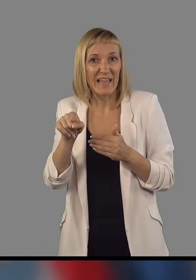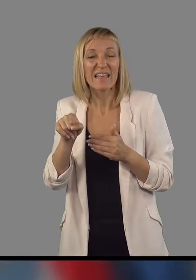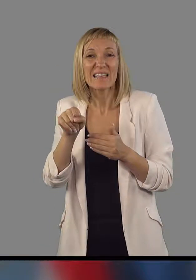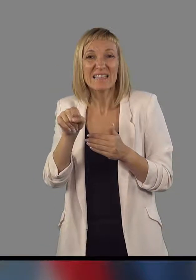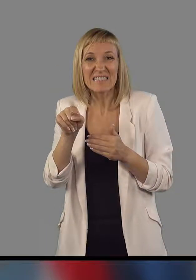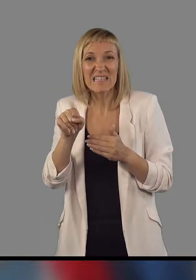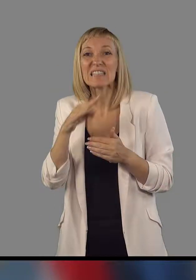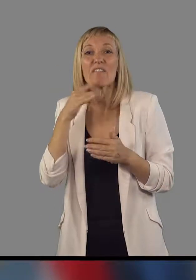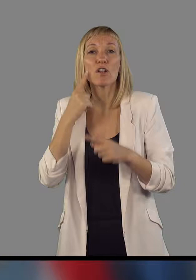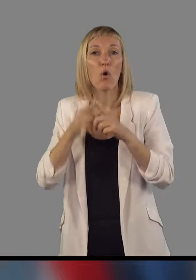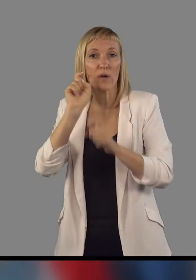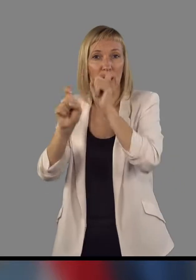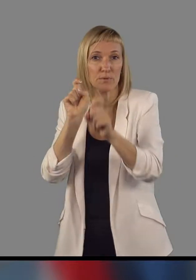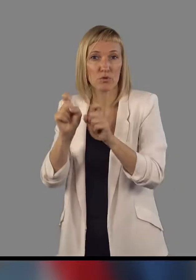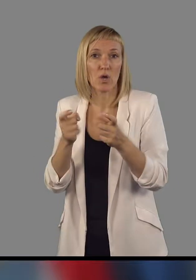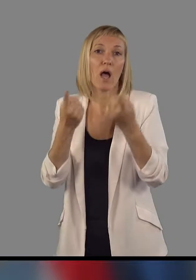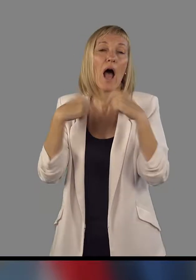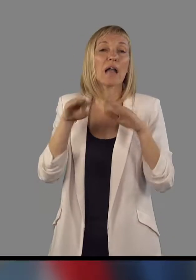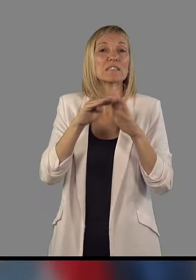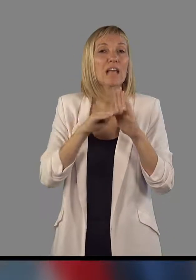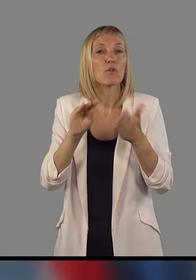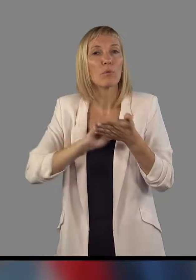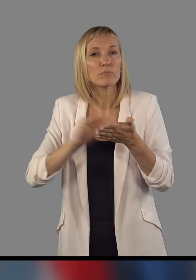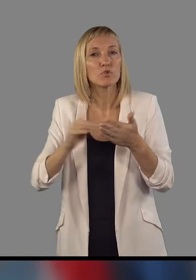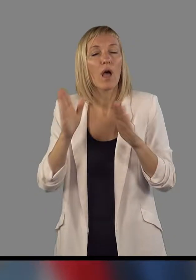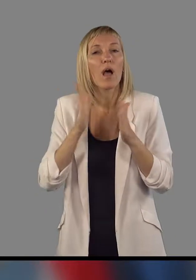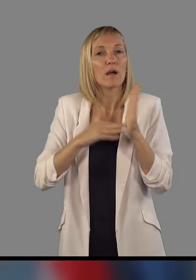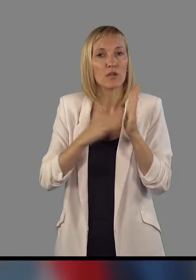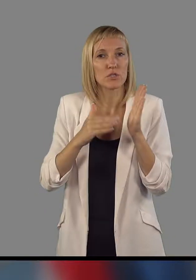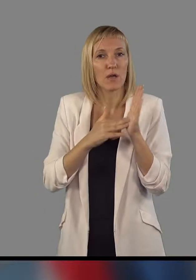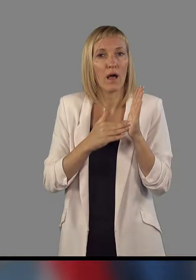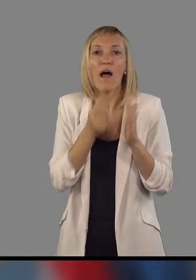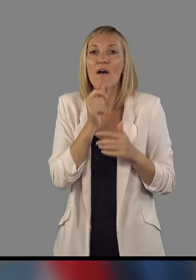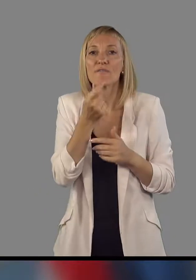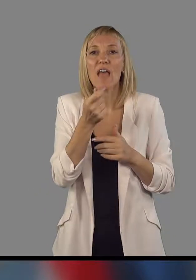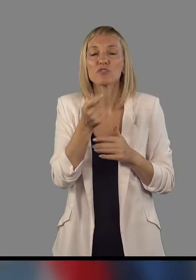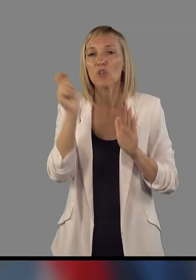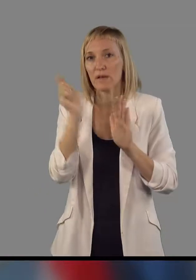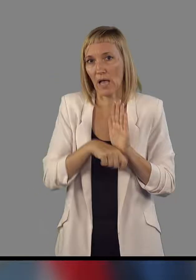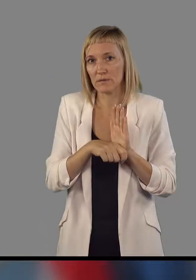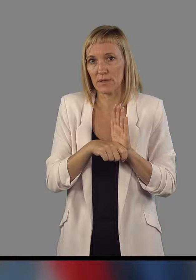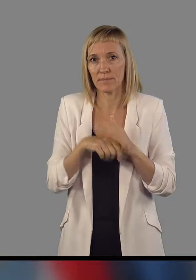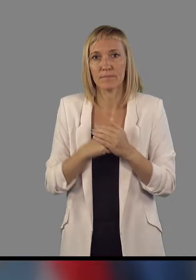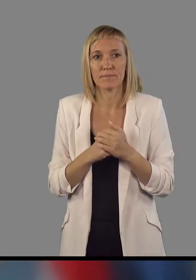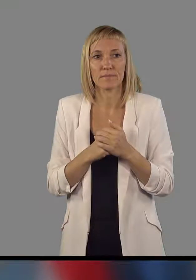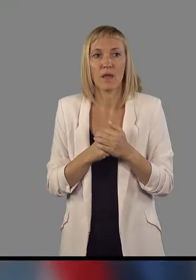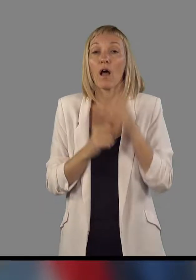se tolikokrat pritožujejo, oziroma če kakorkoli zakon uvaja tudi kakršnekoli finančne sankcije.